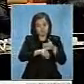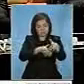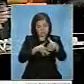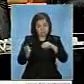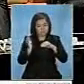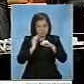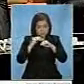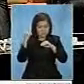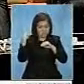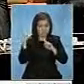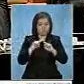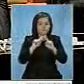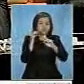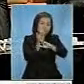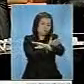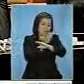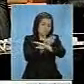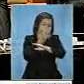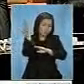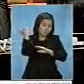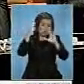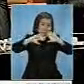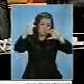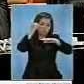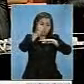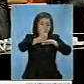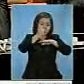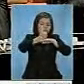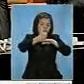ที่ก่อนที่รัฐบาลนี้จะเข้ามาเนี่ยก็ดูจะเป็นจริงนะครับ